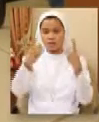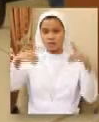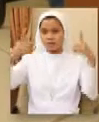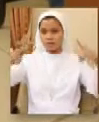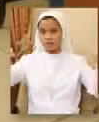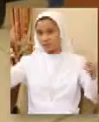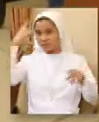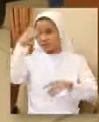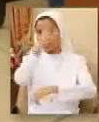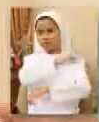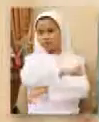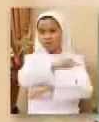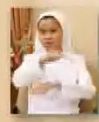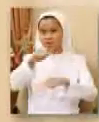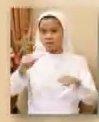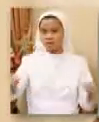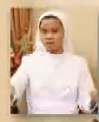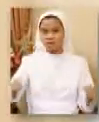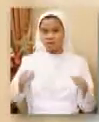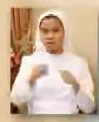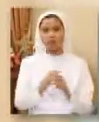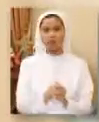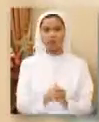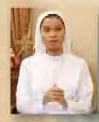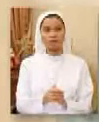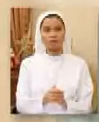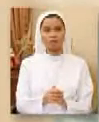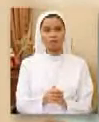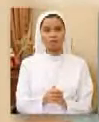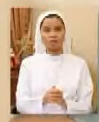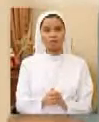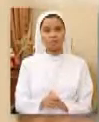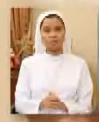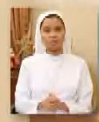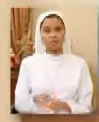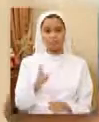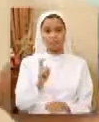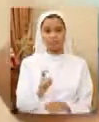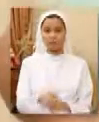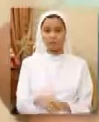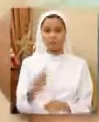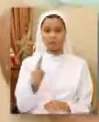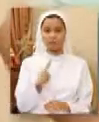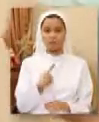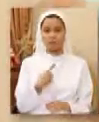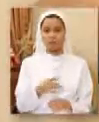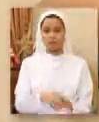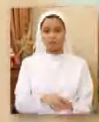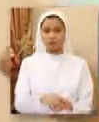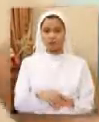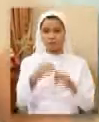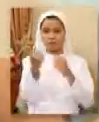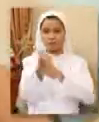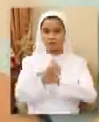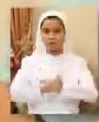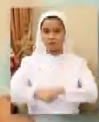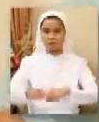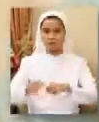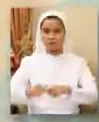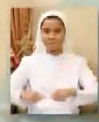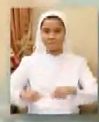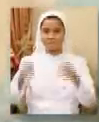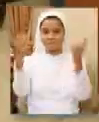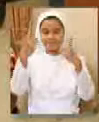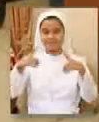misan siguro yung nagde-decor mahilig sa laman, pinupuno ng bonggabilya pa yung padi pag nag-incense yung nasasabit